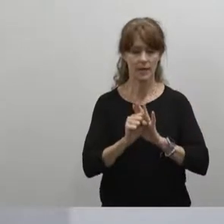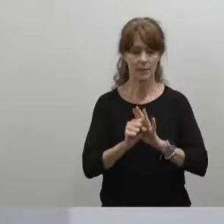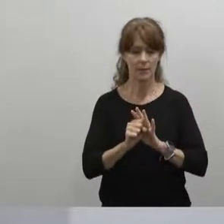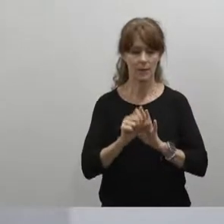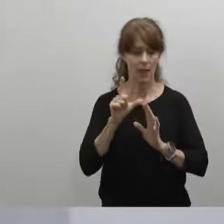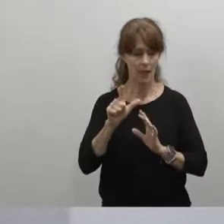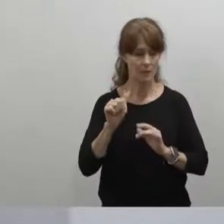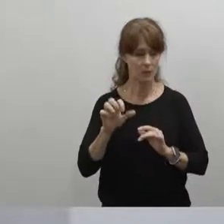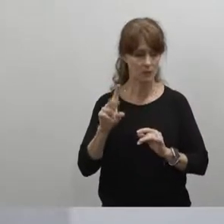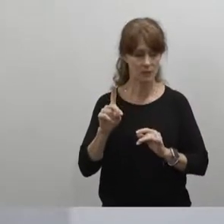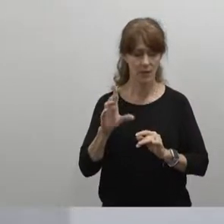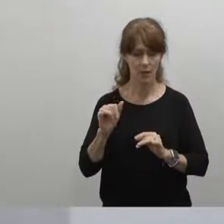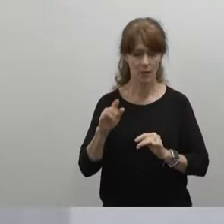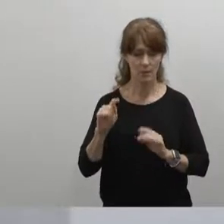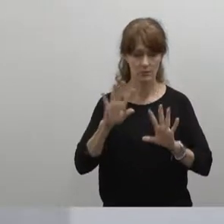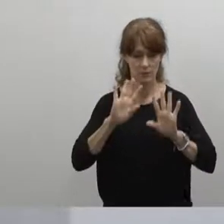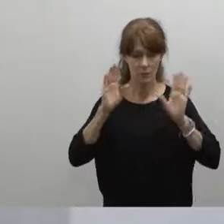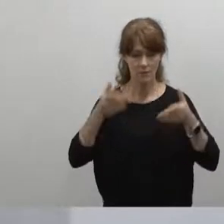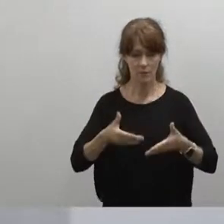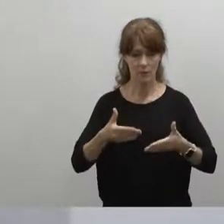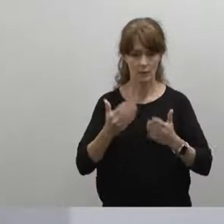từ tu rồi từ hái